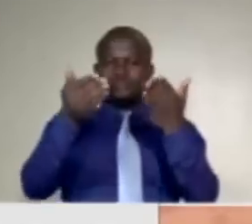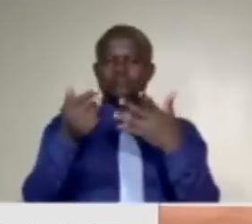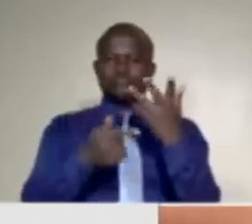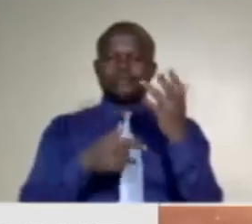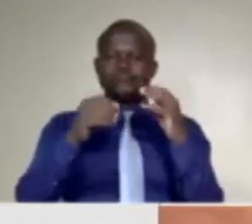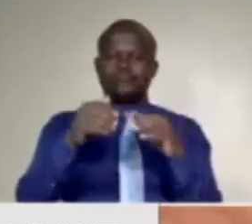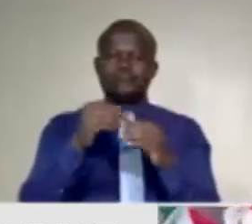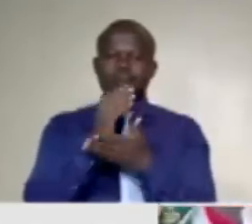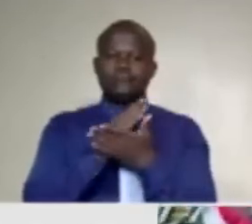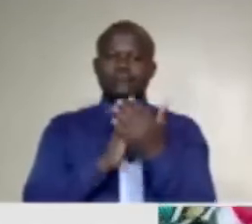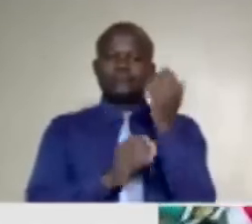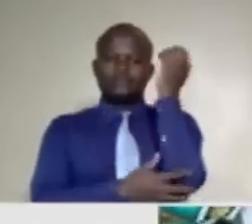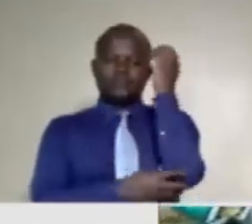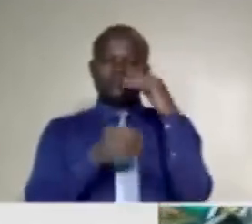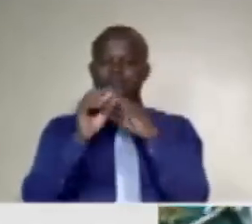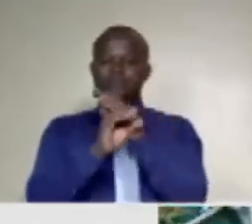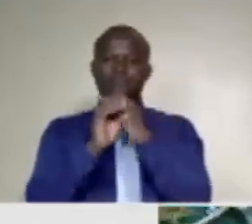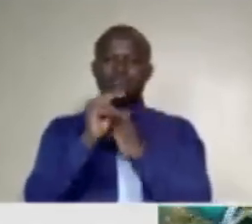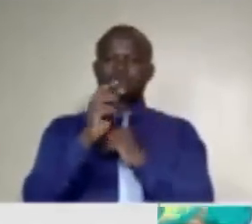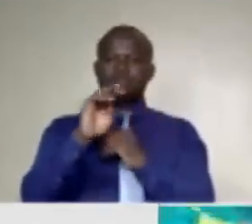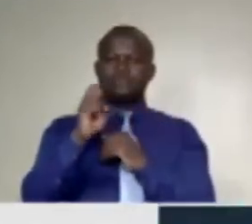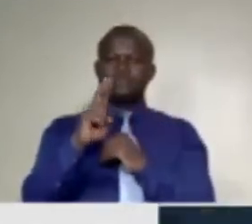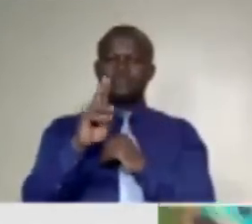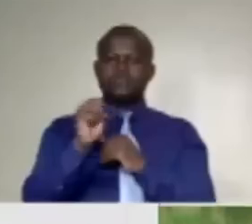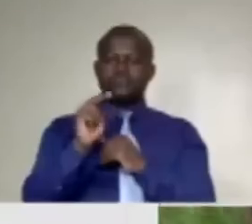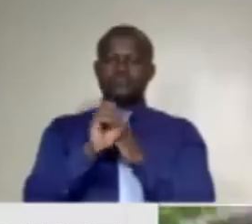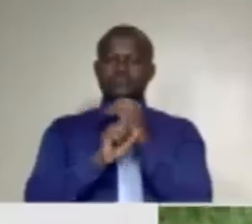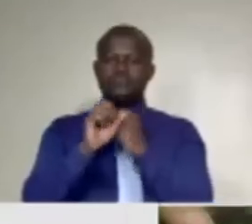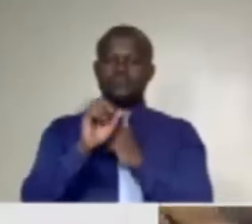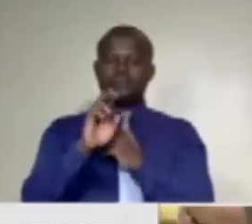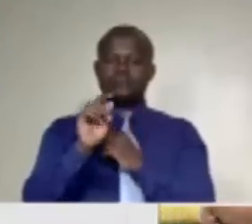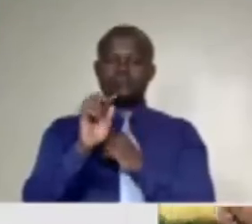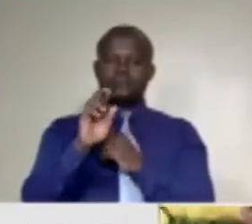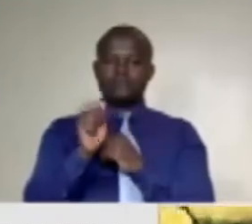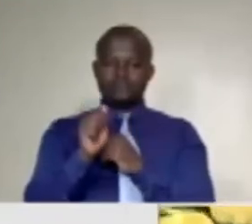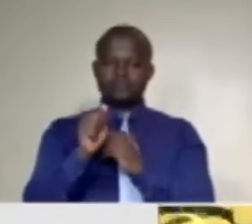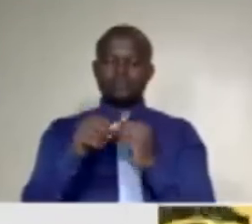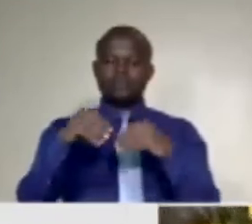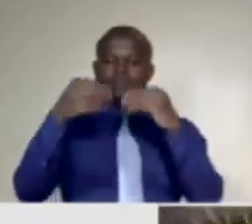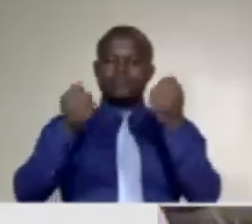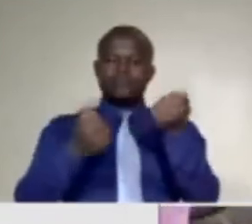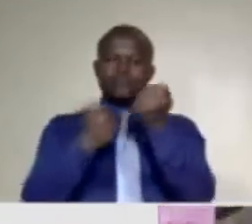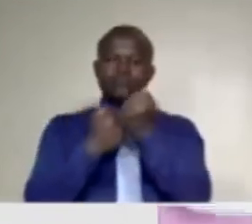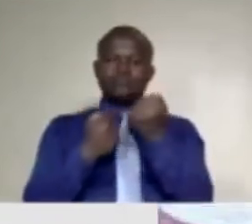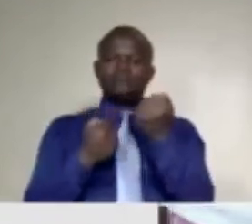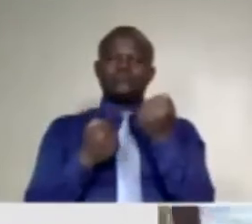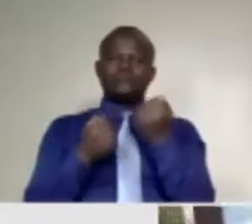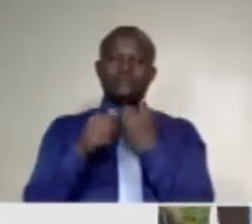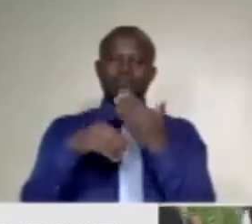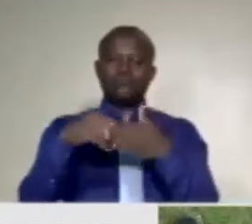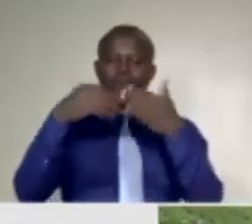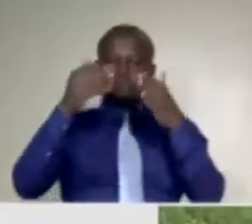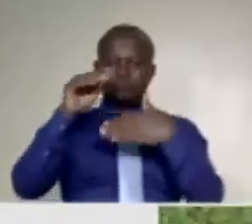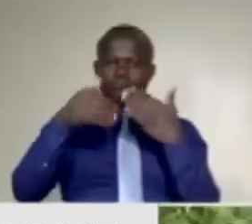magufi bamwe mu batishoboye bo mu kagari ka Nyaruvumu mu murenge wa Rukira wa karere ka Ngoma. Abahawe ubwo bufasha bw'icumbi naborojwe